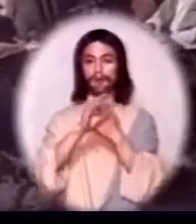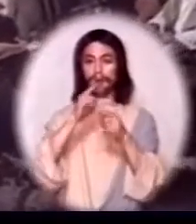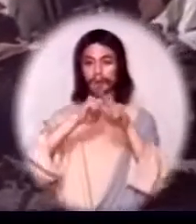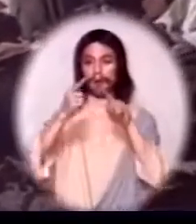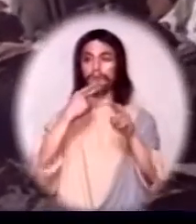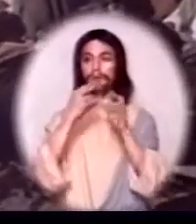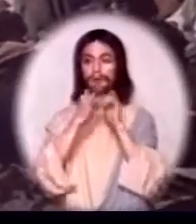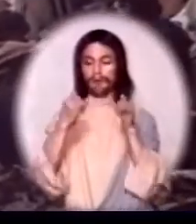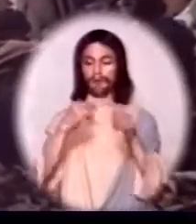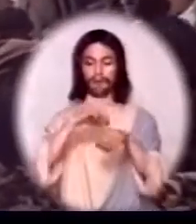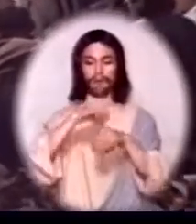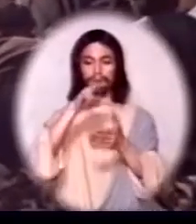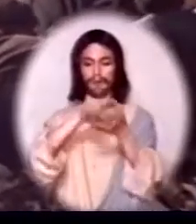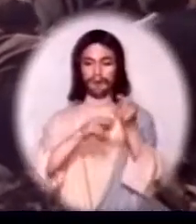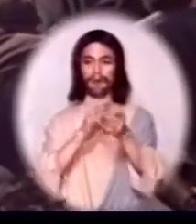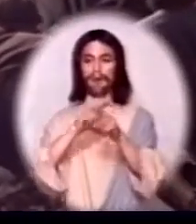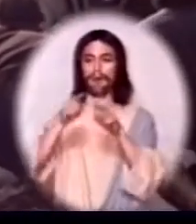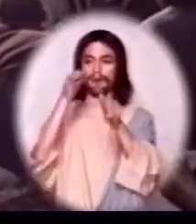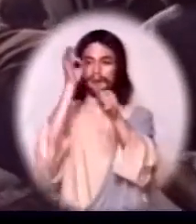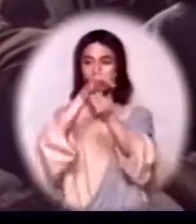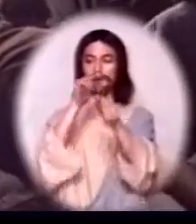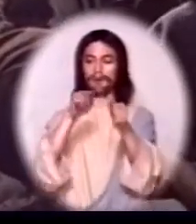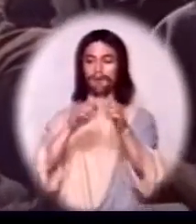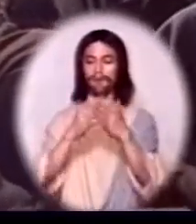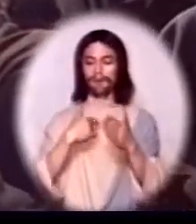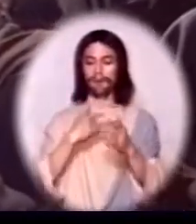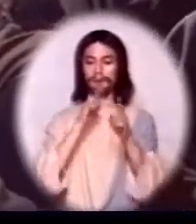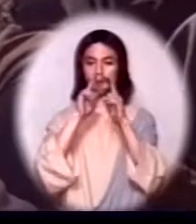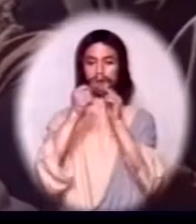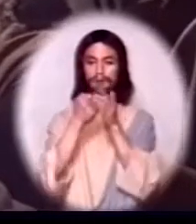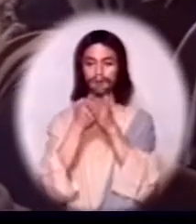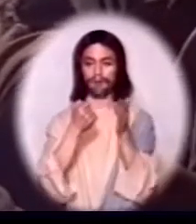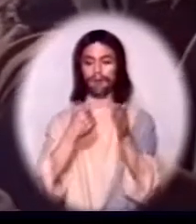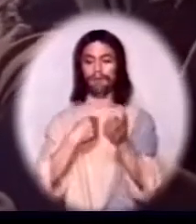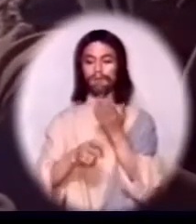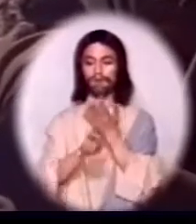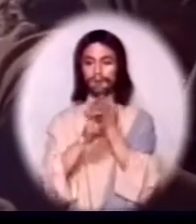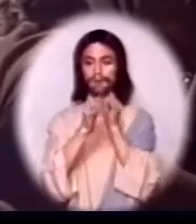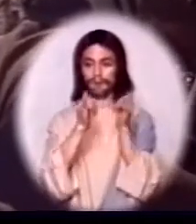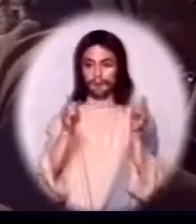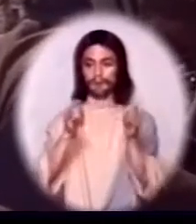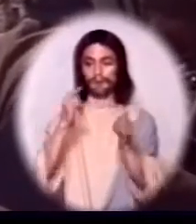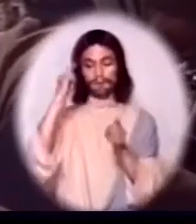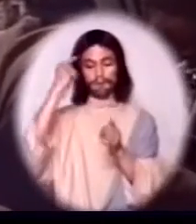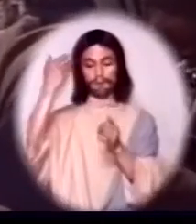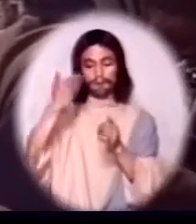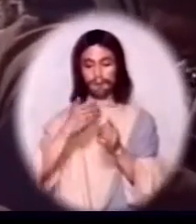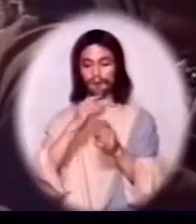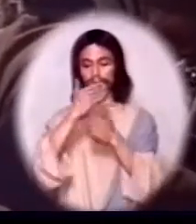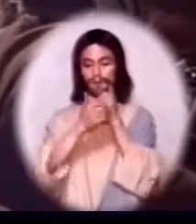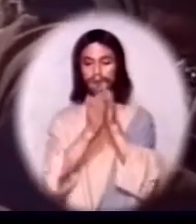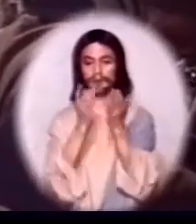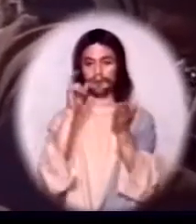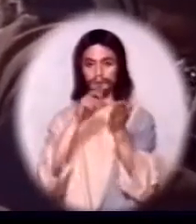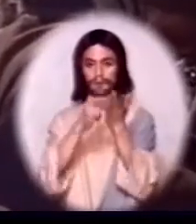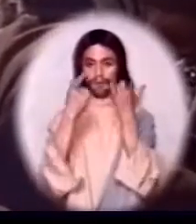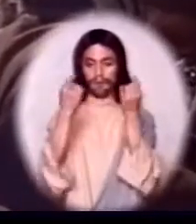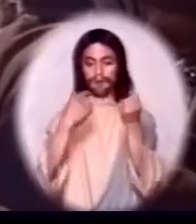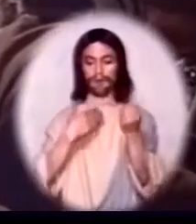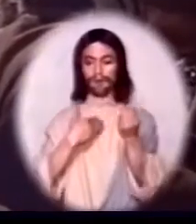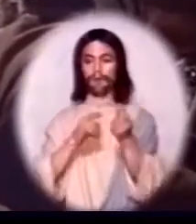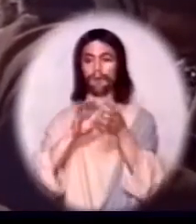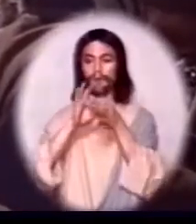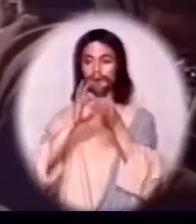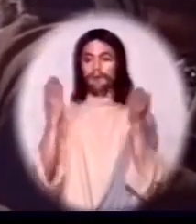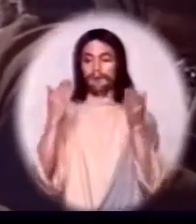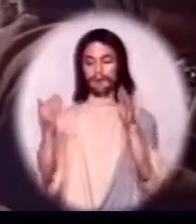또 칼이 없는 자는 겉옷을 팔아 살지어다. 그리고 내가 말하노니 불법자로 역임을 받았다고 성경에 기록된